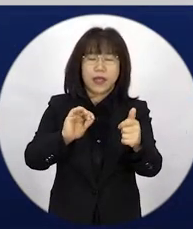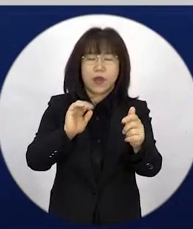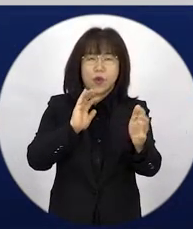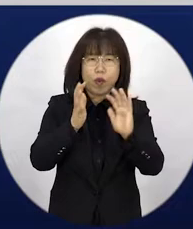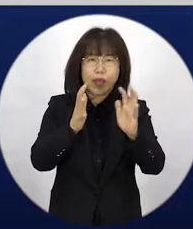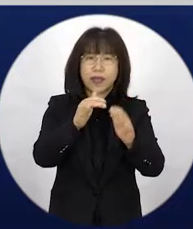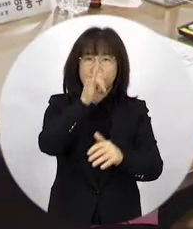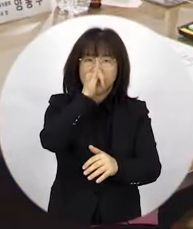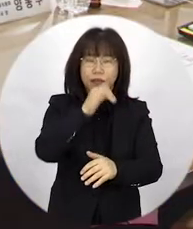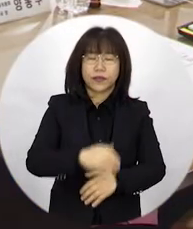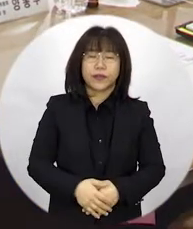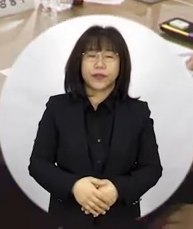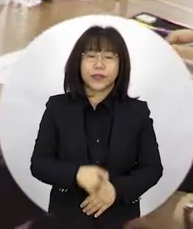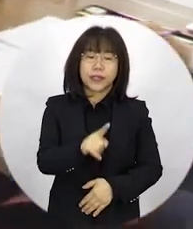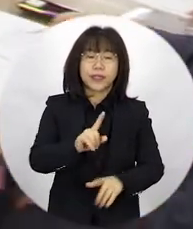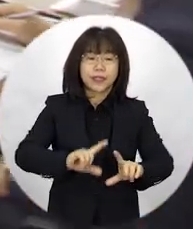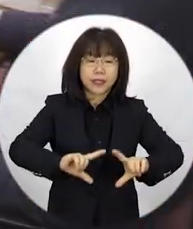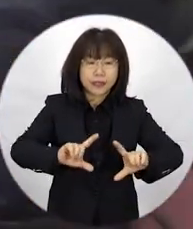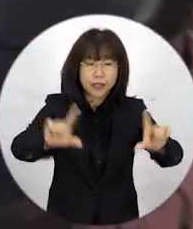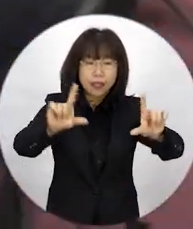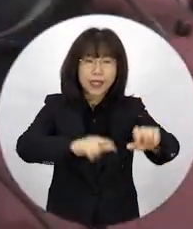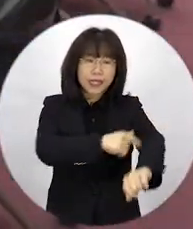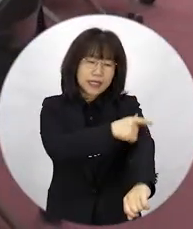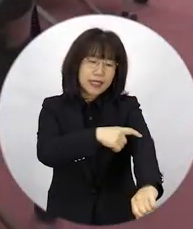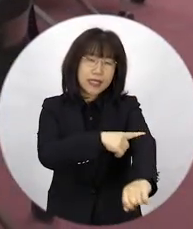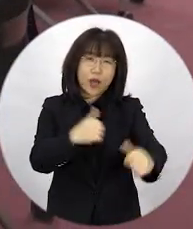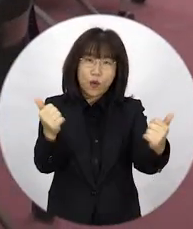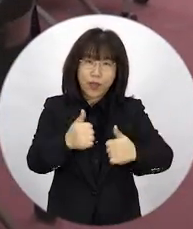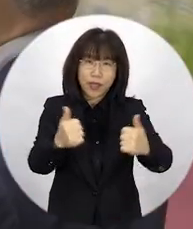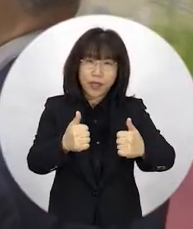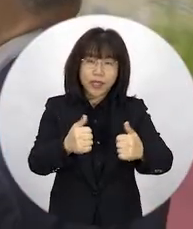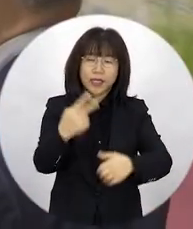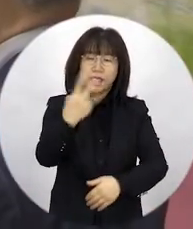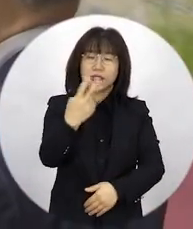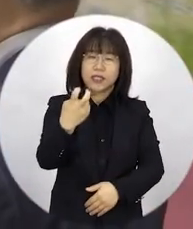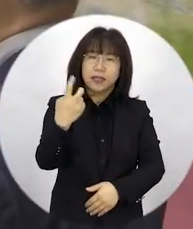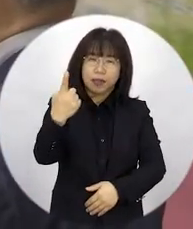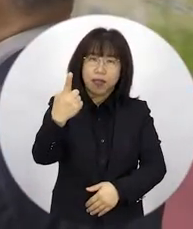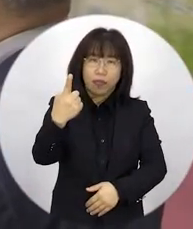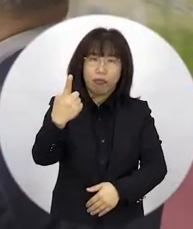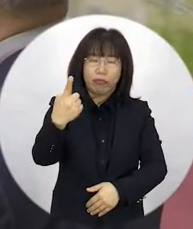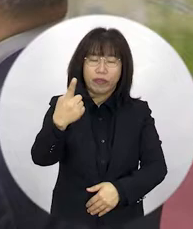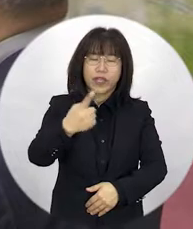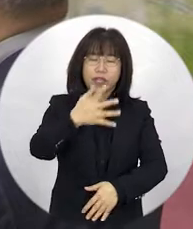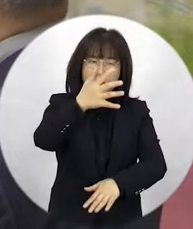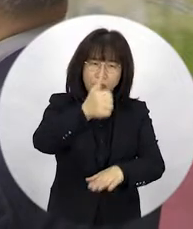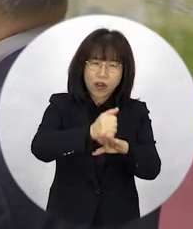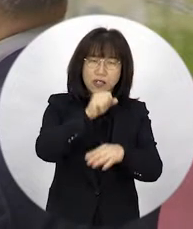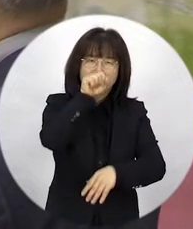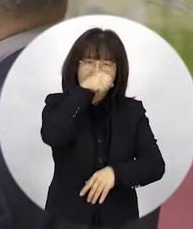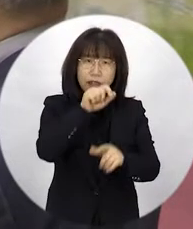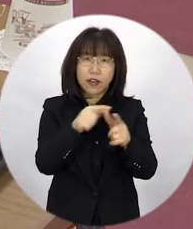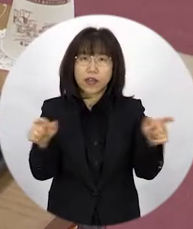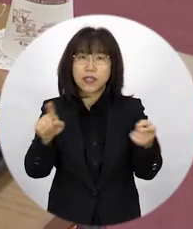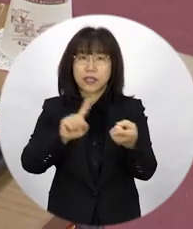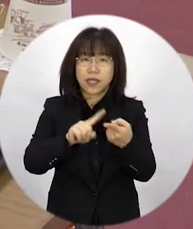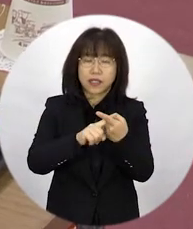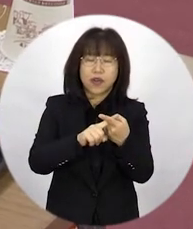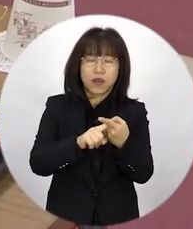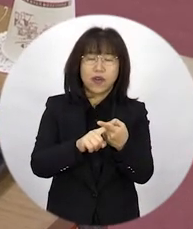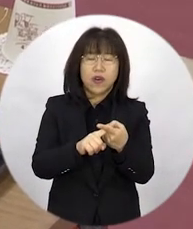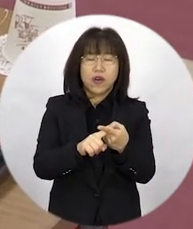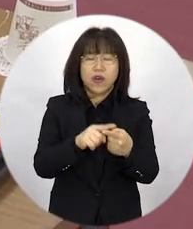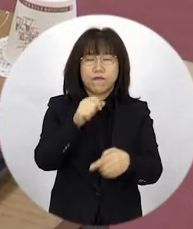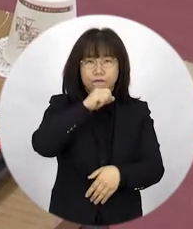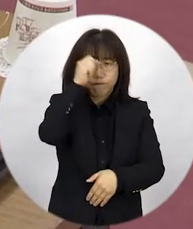개최됐습니다. 이날 이사회에서는 2021년 사업 실적 및 수지 결산 승인 등 두 건의 주요 안건을